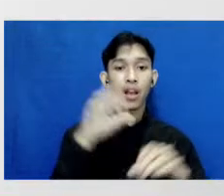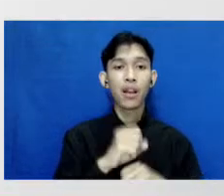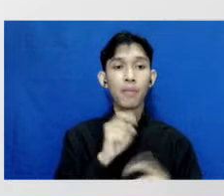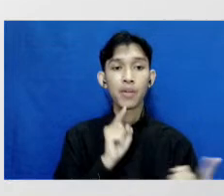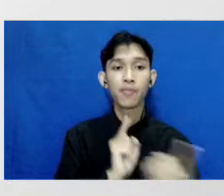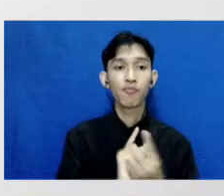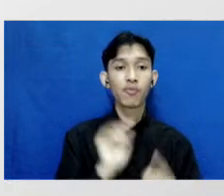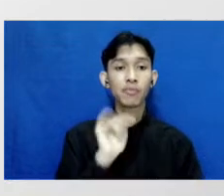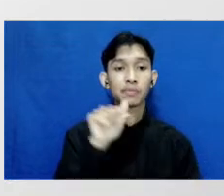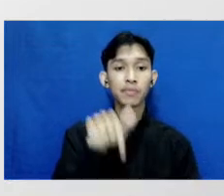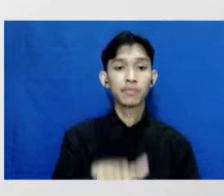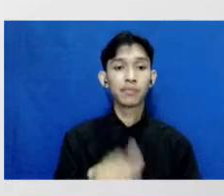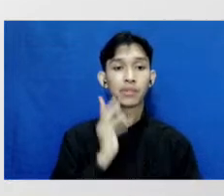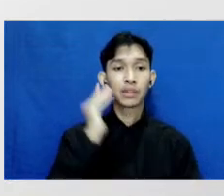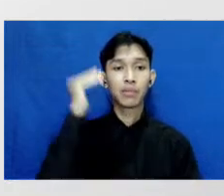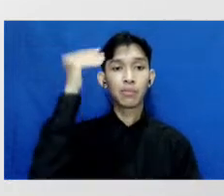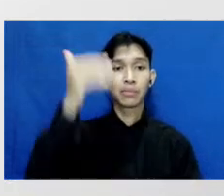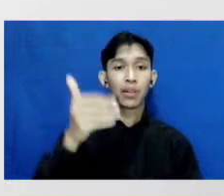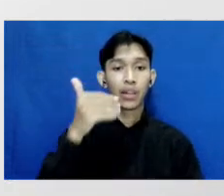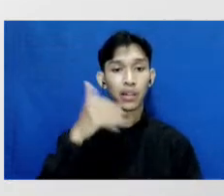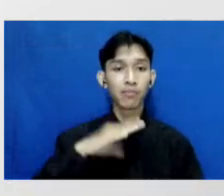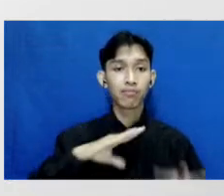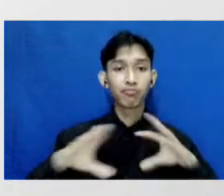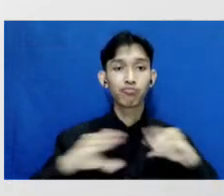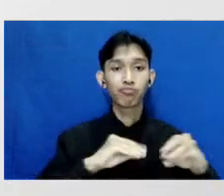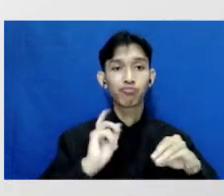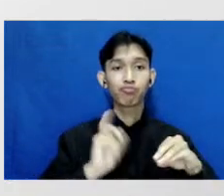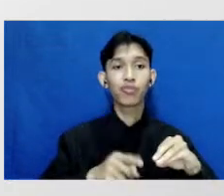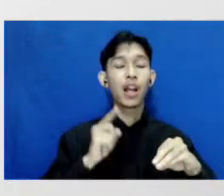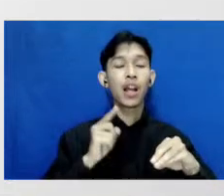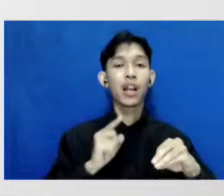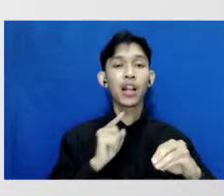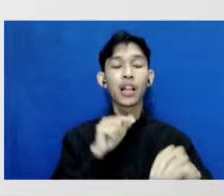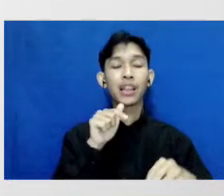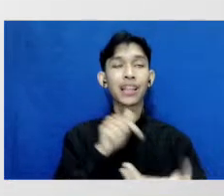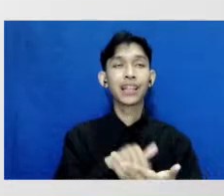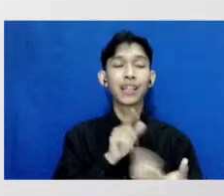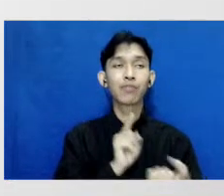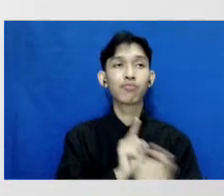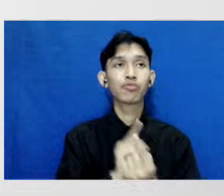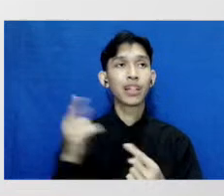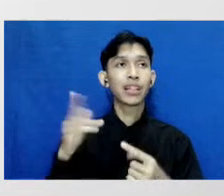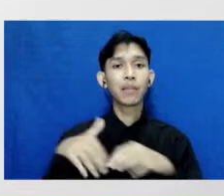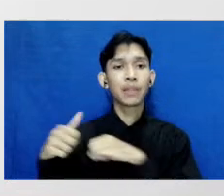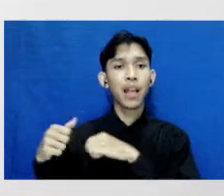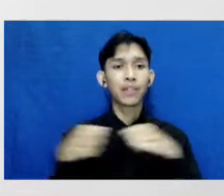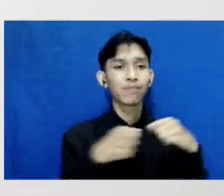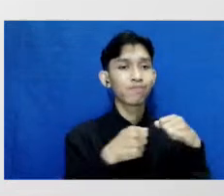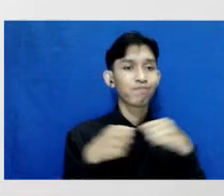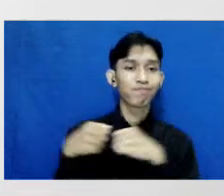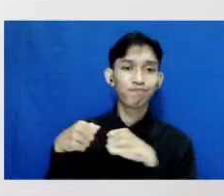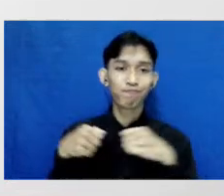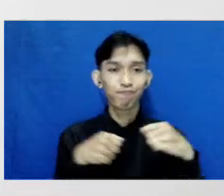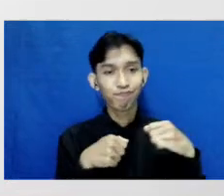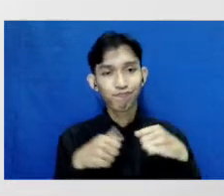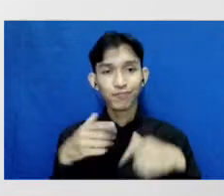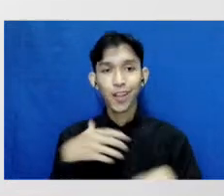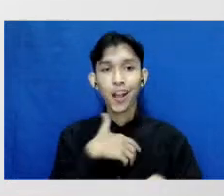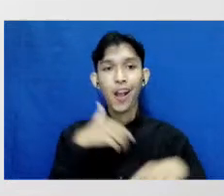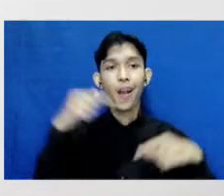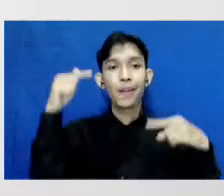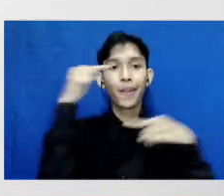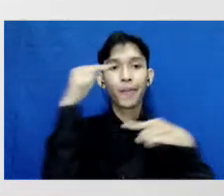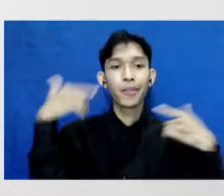semacam ini ke depannya lewat bahasan juga ada titik temu ya dari situasi yang tadi dikatakan tarik-menarik antara hak kebebasan berekspresi dengan kepentingan